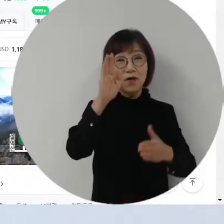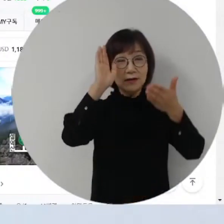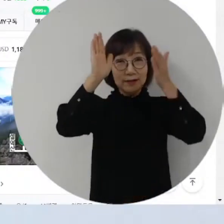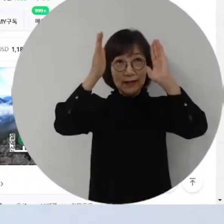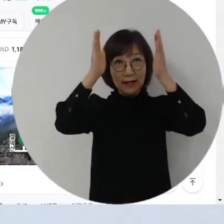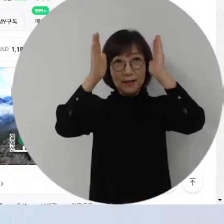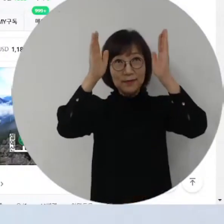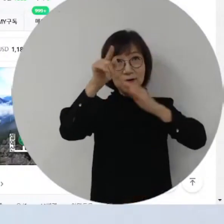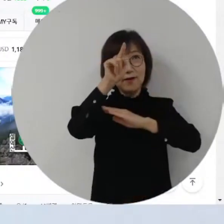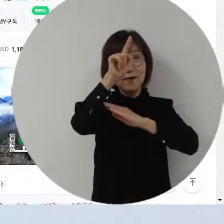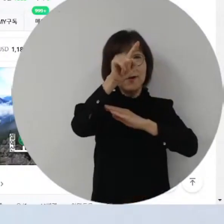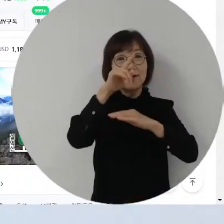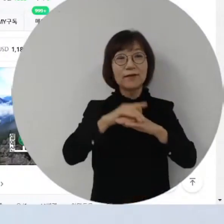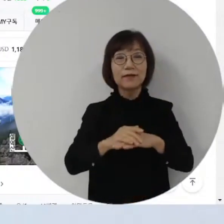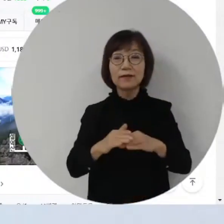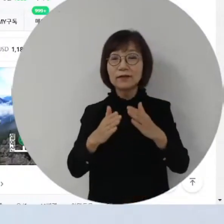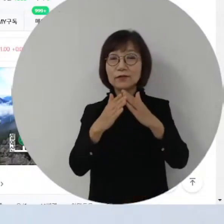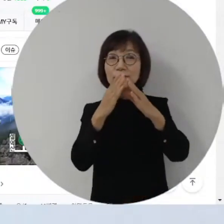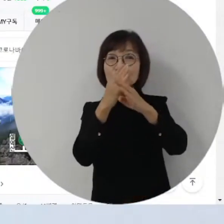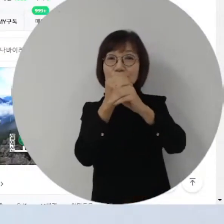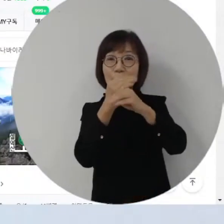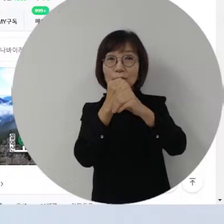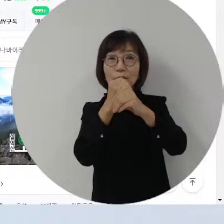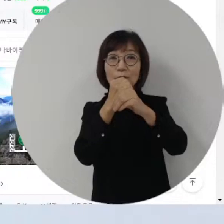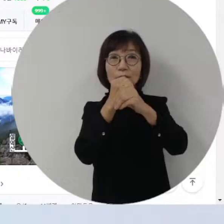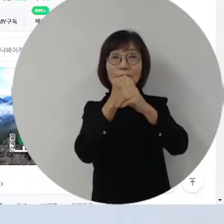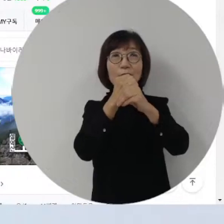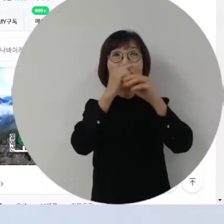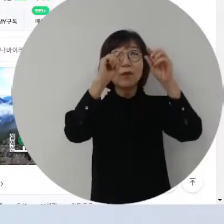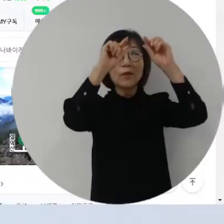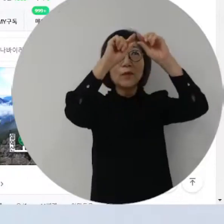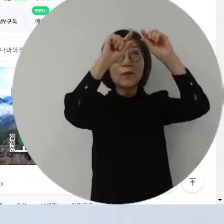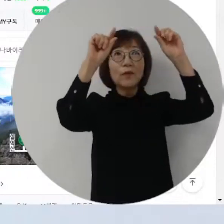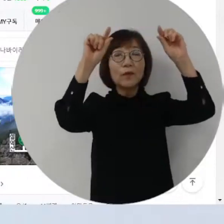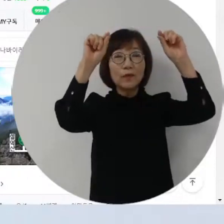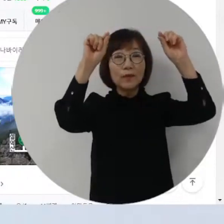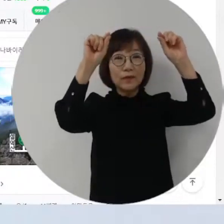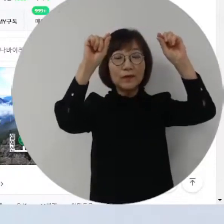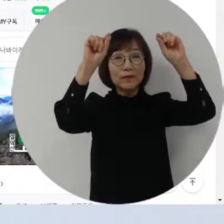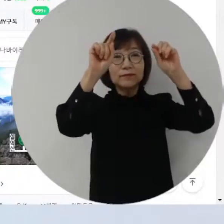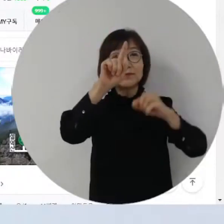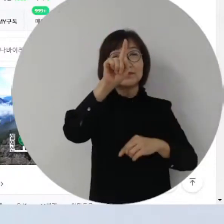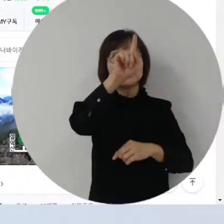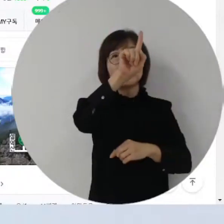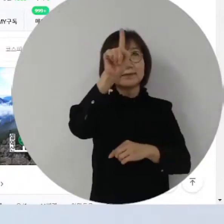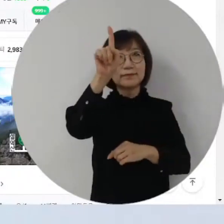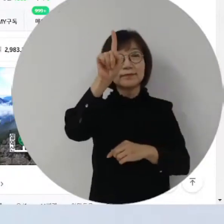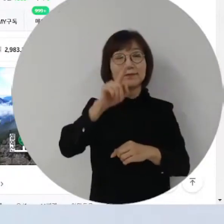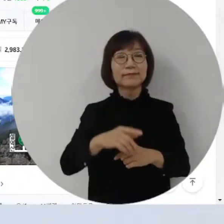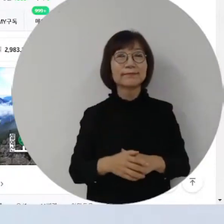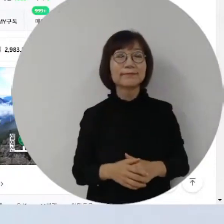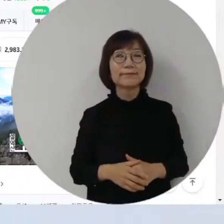이렇게 블럭이 안 되어 있다라고 하면 클릭한 채로 드래그 해주세요. 뒤에서부터 클릭한 채로 드래그,